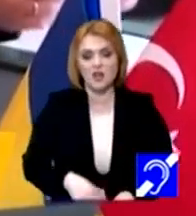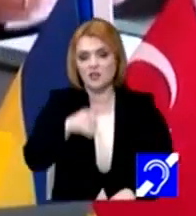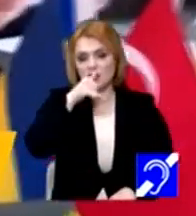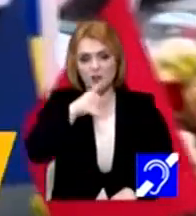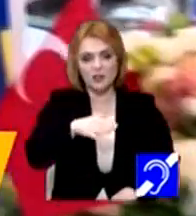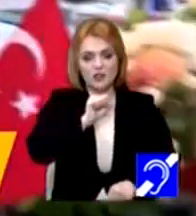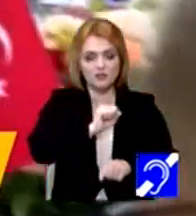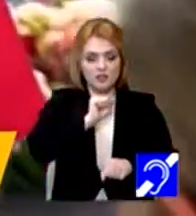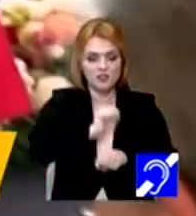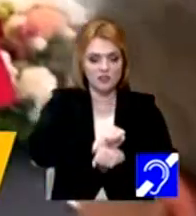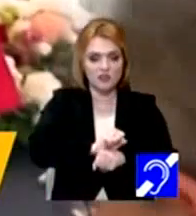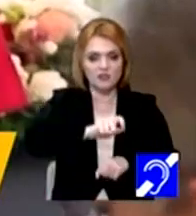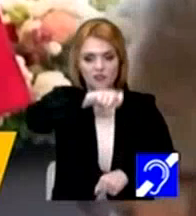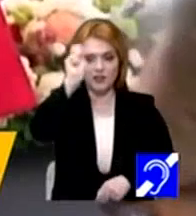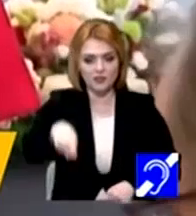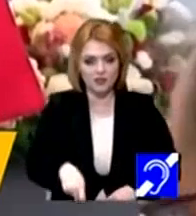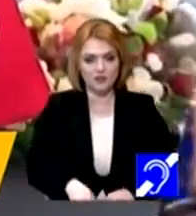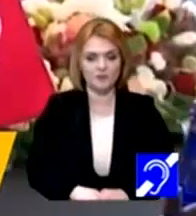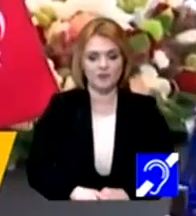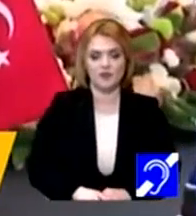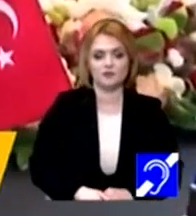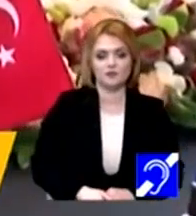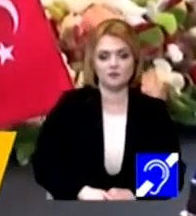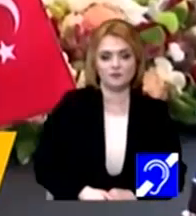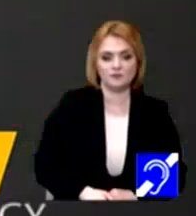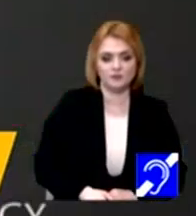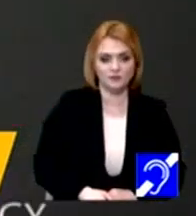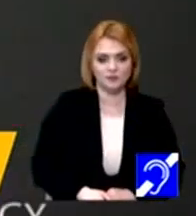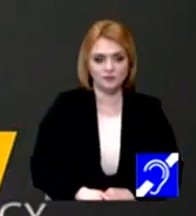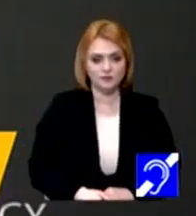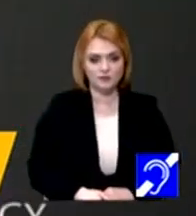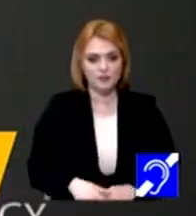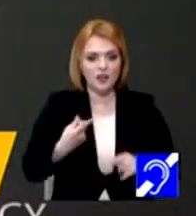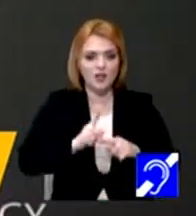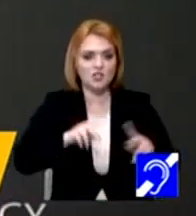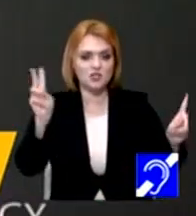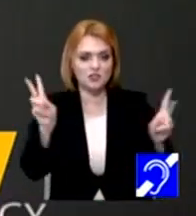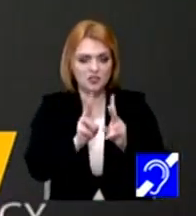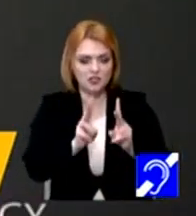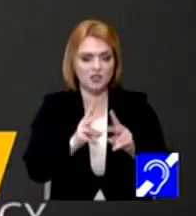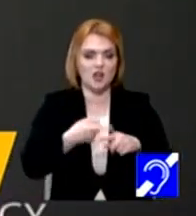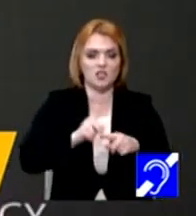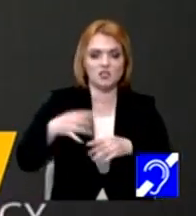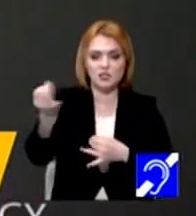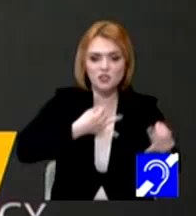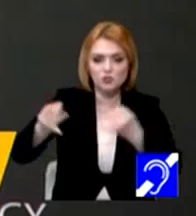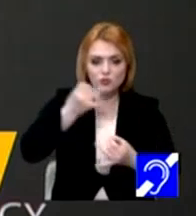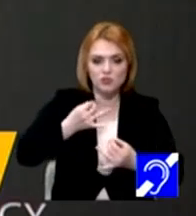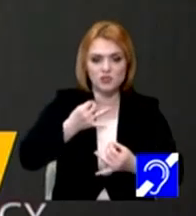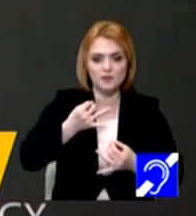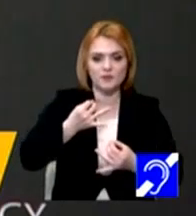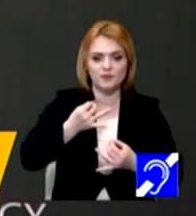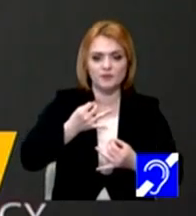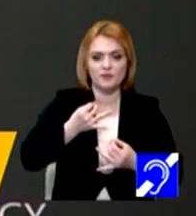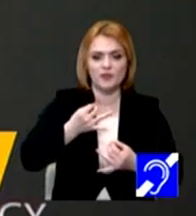în Ucraina și nici nu a primit o siguranță a coridoarelor umanitare. This meeting was both this conversation